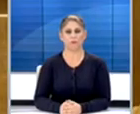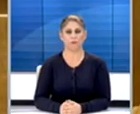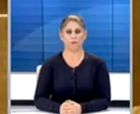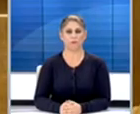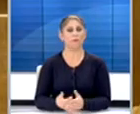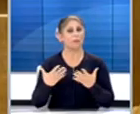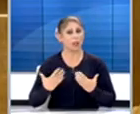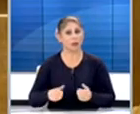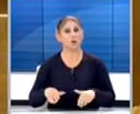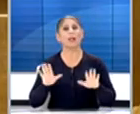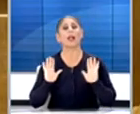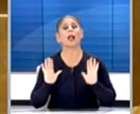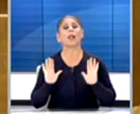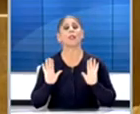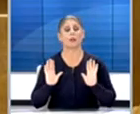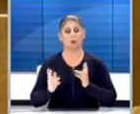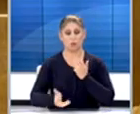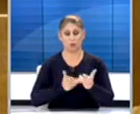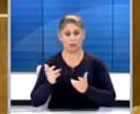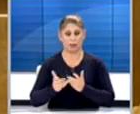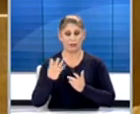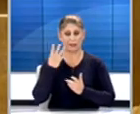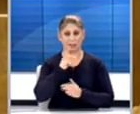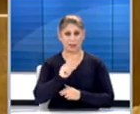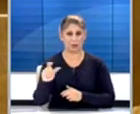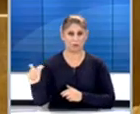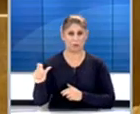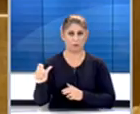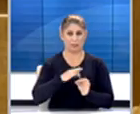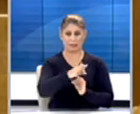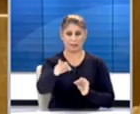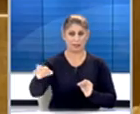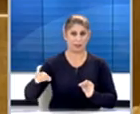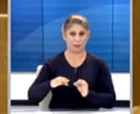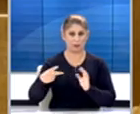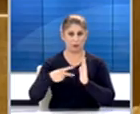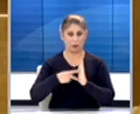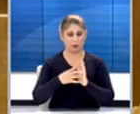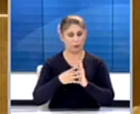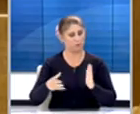Έχουν ή δεν έχουν καεί 4 εκατομμύρια στρέμματα από το 2019. Έχουν καεί.